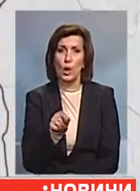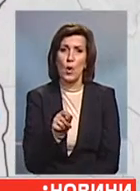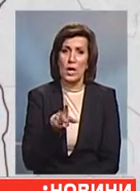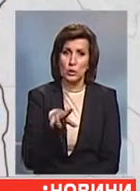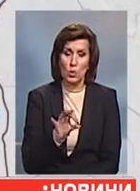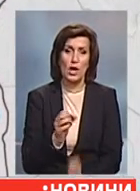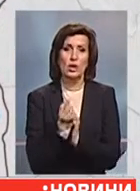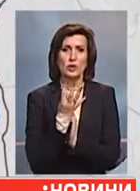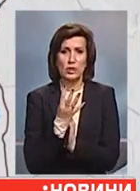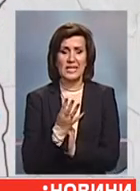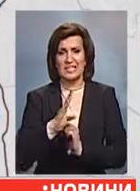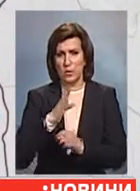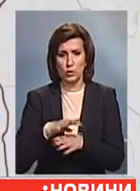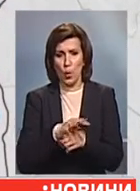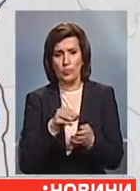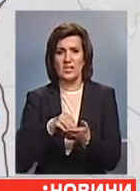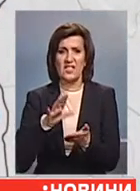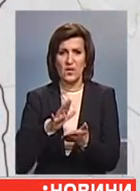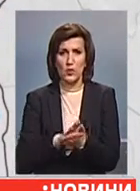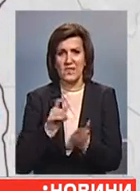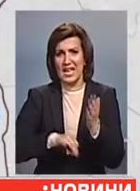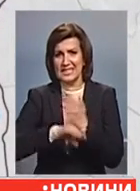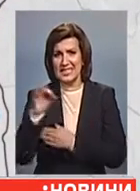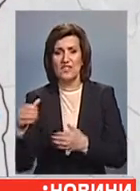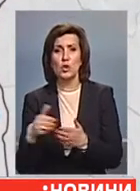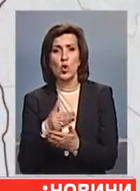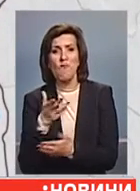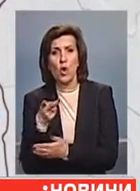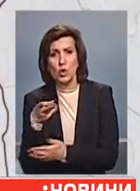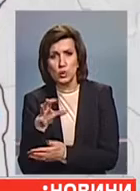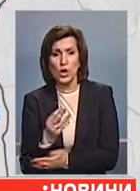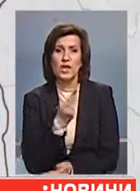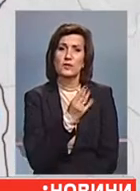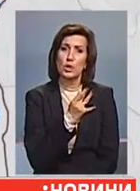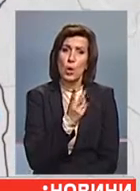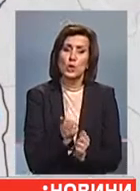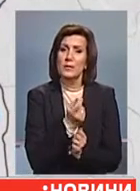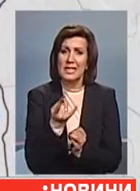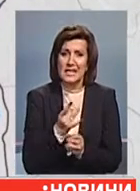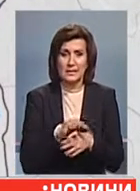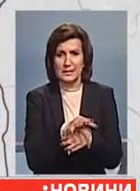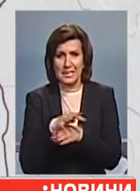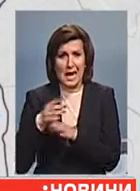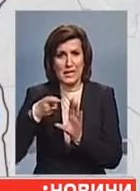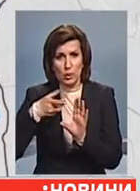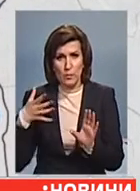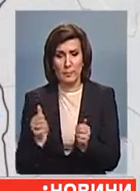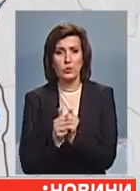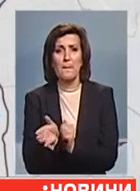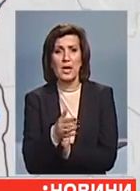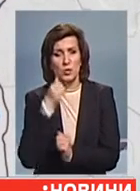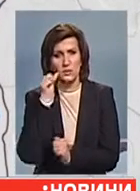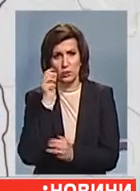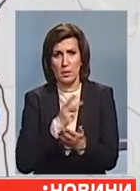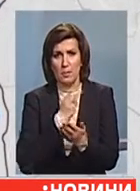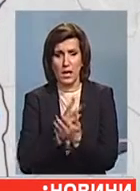Луганського. 14 ворожих обстрілів зафіксовано на схід від Новгородського. В Широкиному кілька разів били з гранатомета. Поблизу Маріуполя